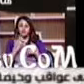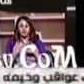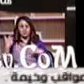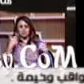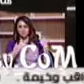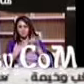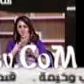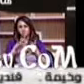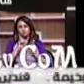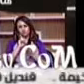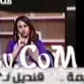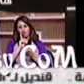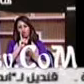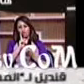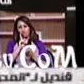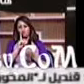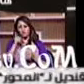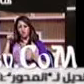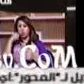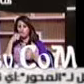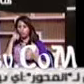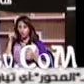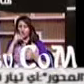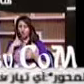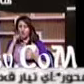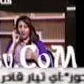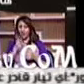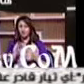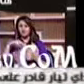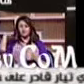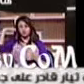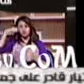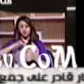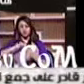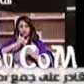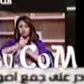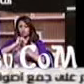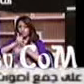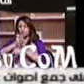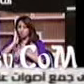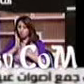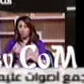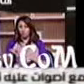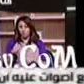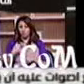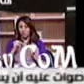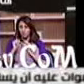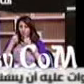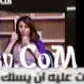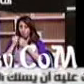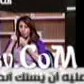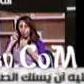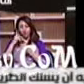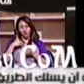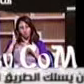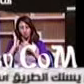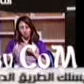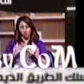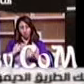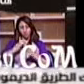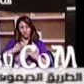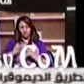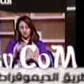احنا نعين في اي منصب في الدوله باعتبارنا حزب سياسي دستوري قانوني بغض النظر عن الخلفيات السابقه